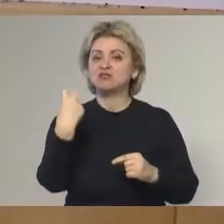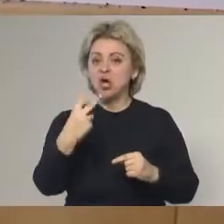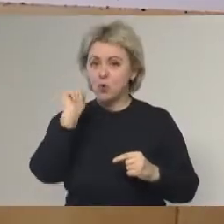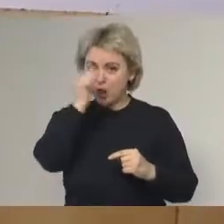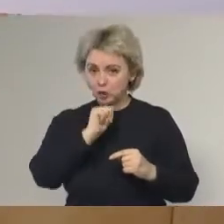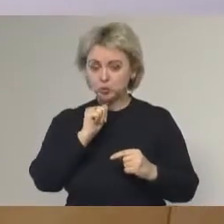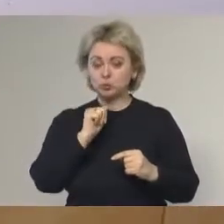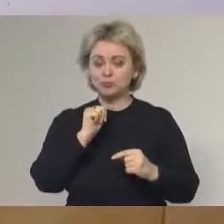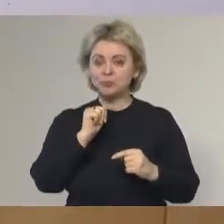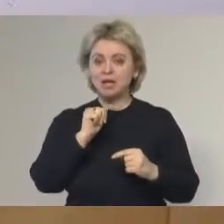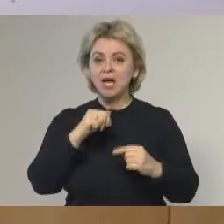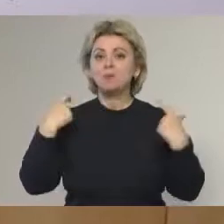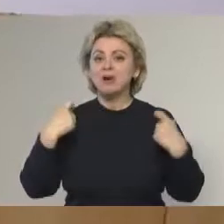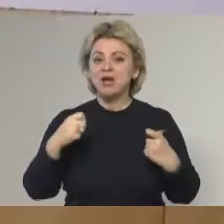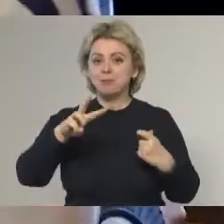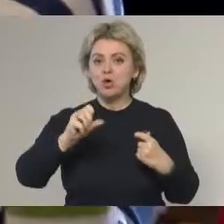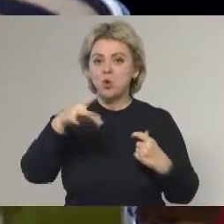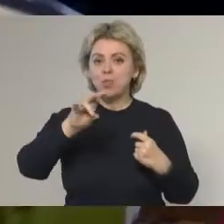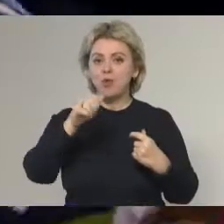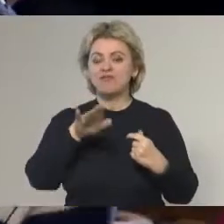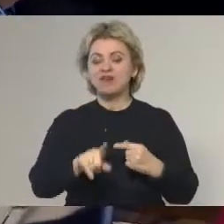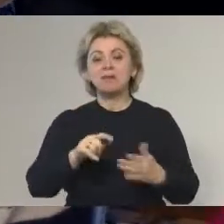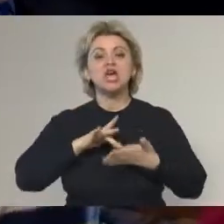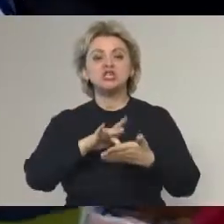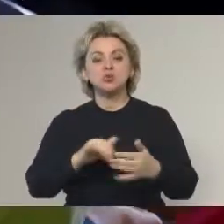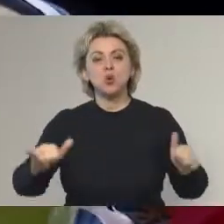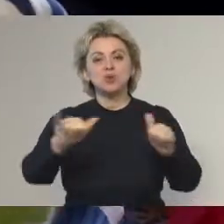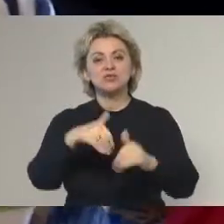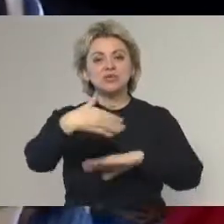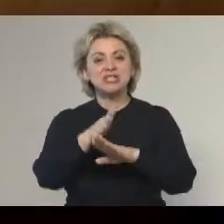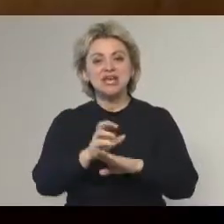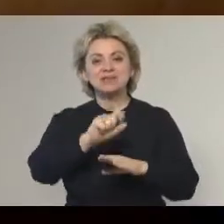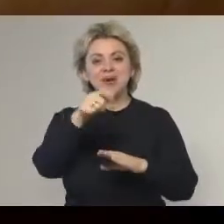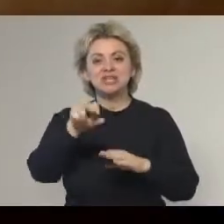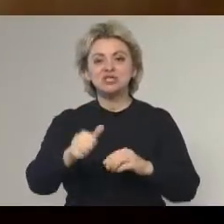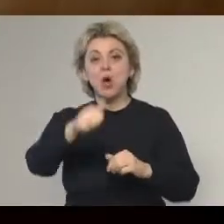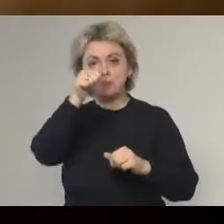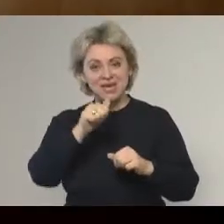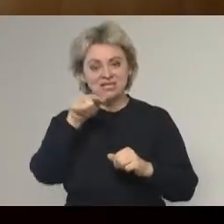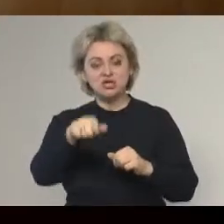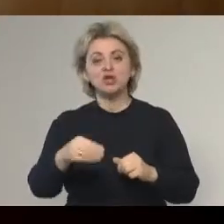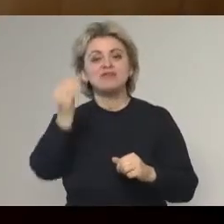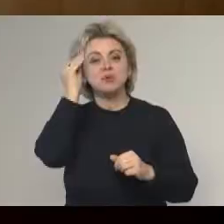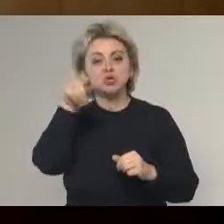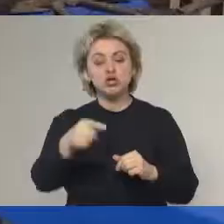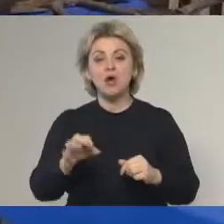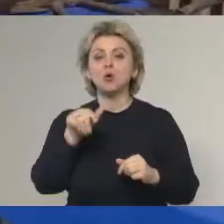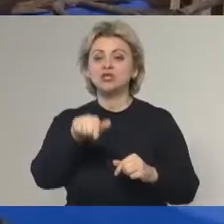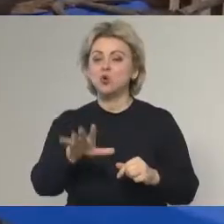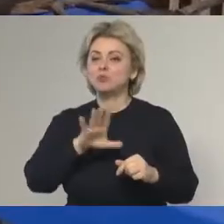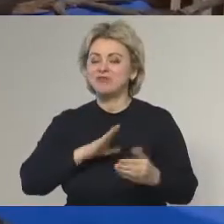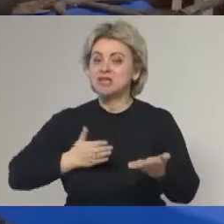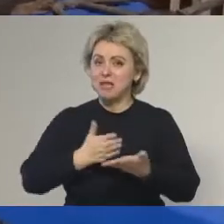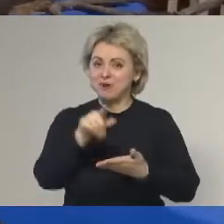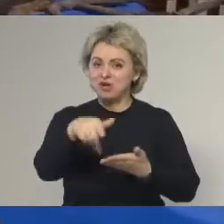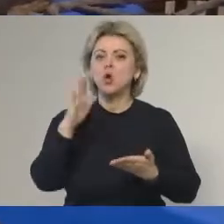году прапорщиком Мироновым. Экскурсия по музею – часть патриотического месячника. И впечатления от нее, бывает,